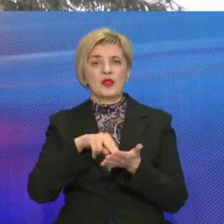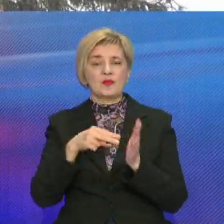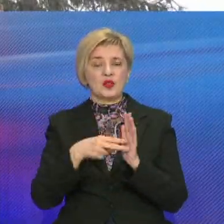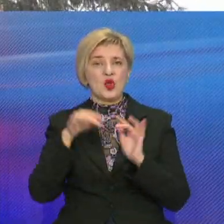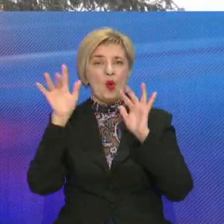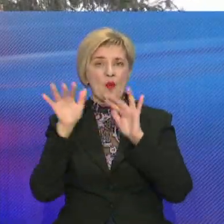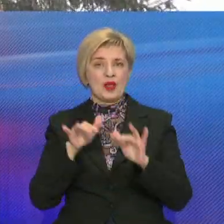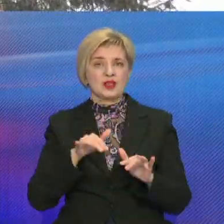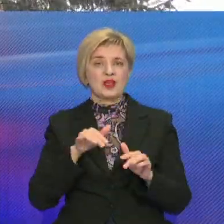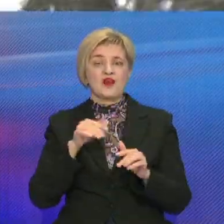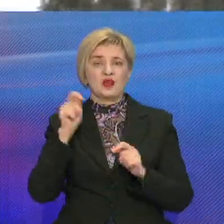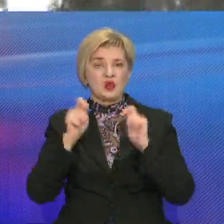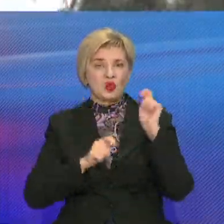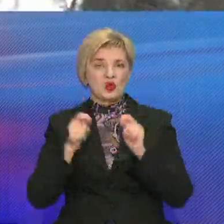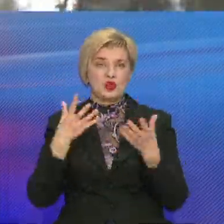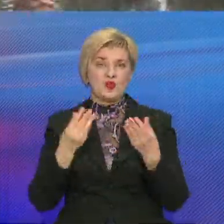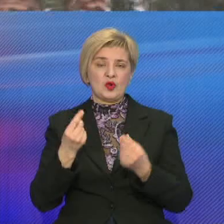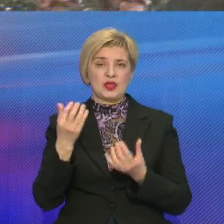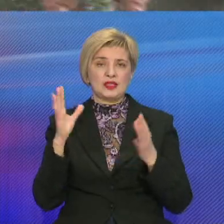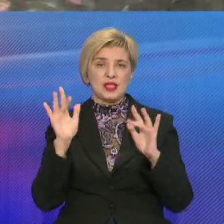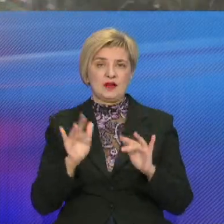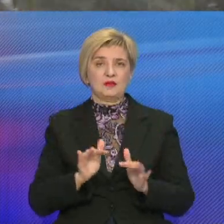опадки у выгляде дождю и мокрого снегу.